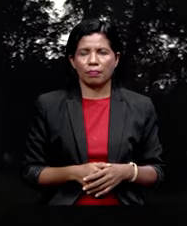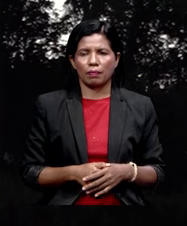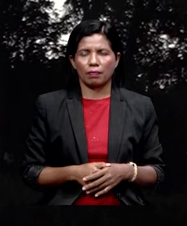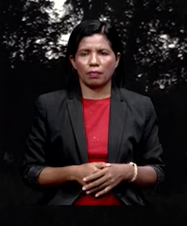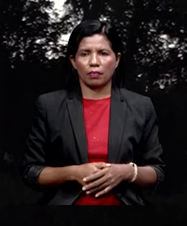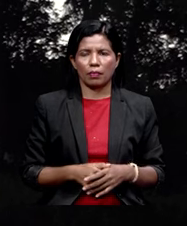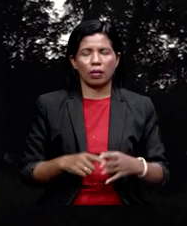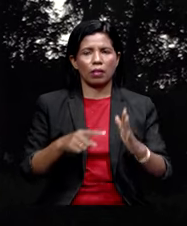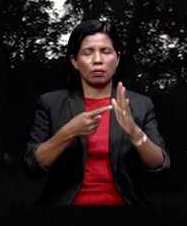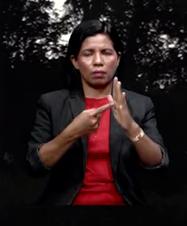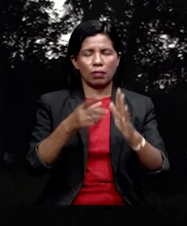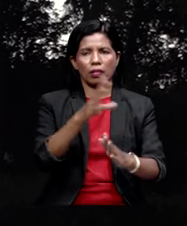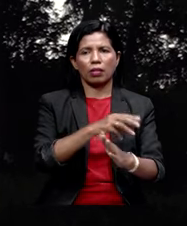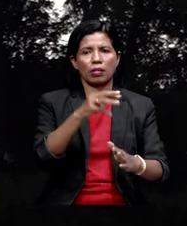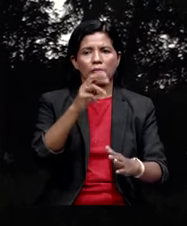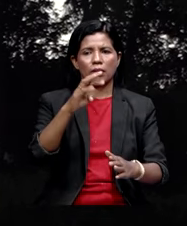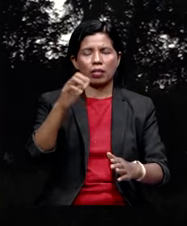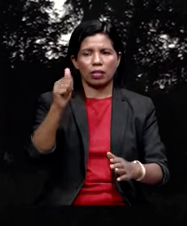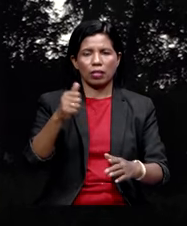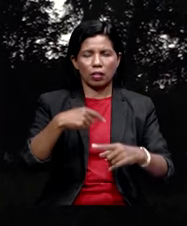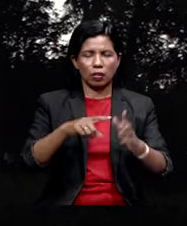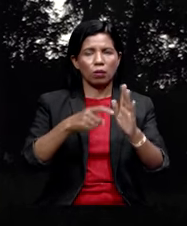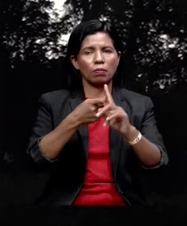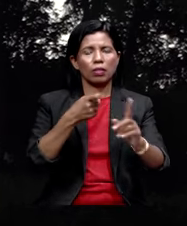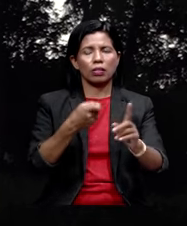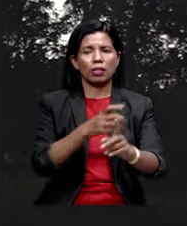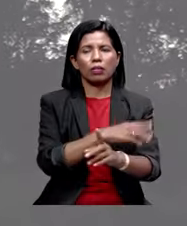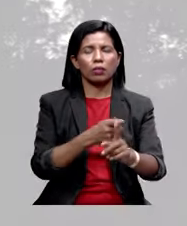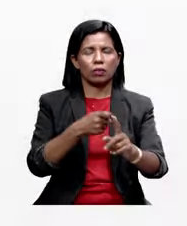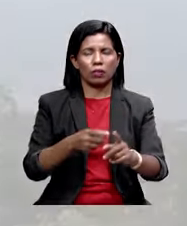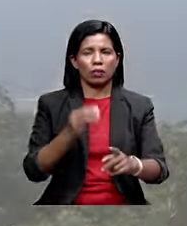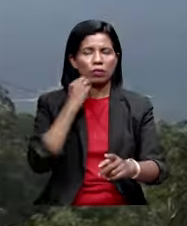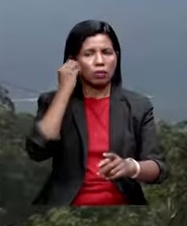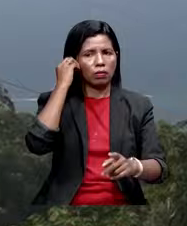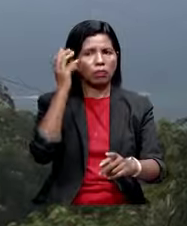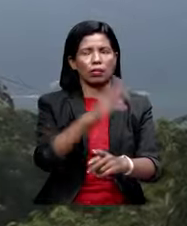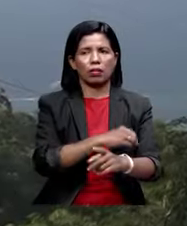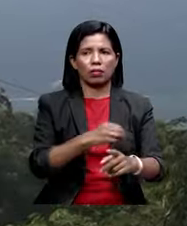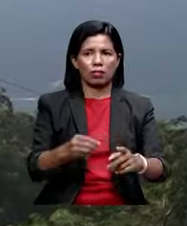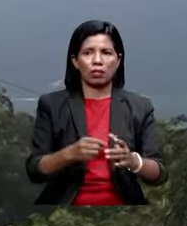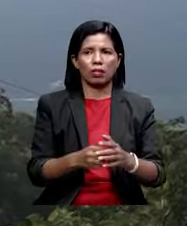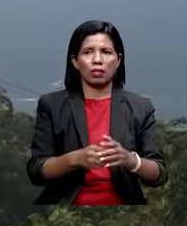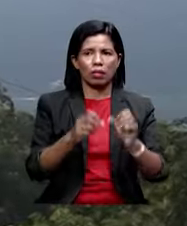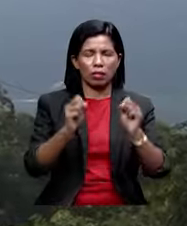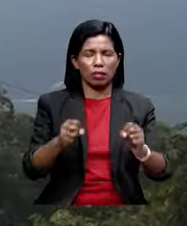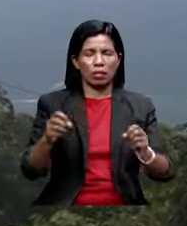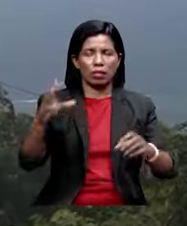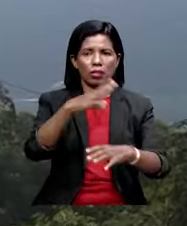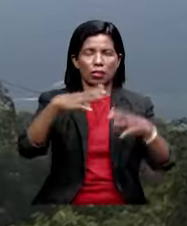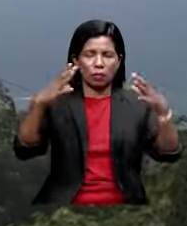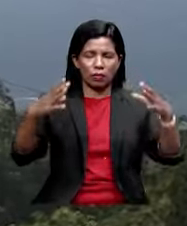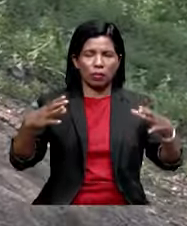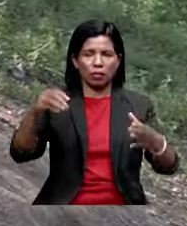Molo krai hun mutin Maria hahusa iona husi uma tara ho bote bot ide ihen ya kotuk iho bote ndelara